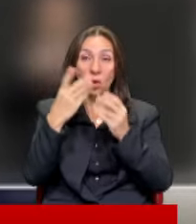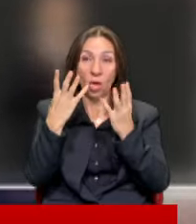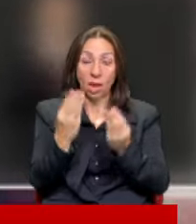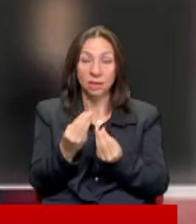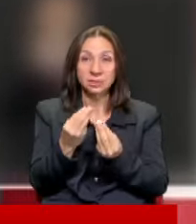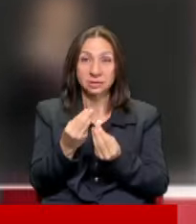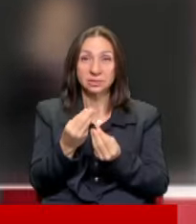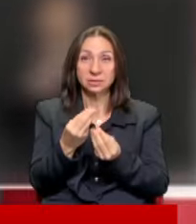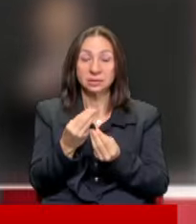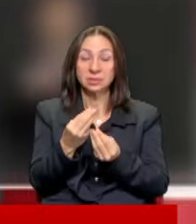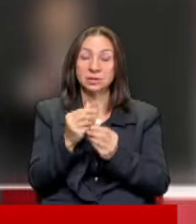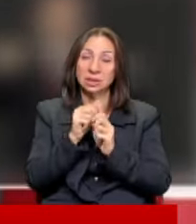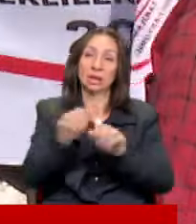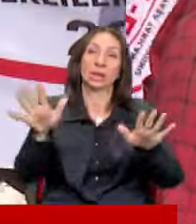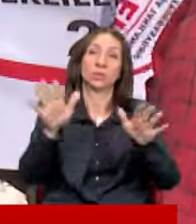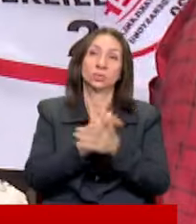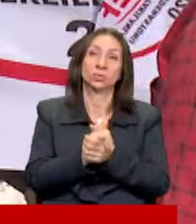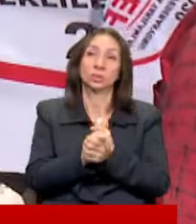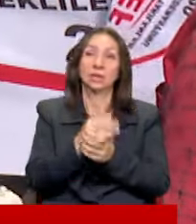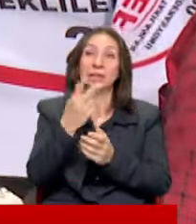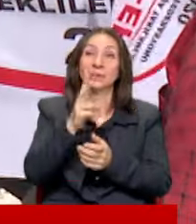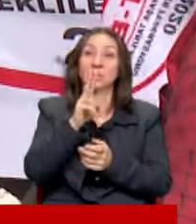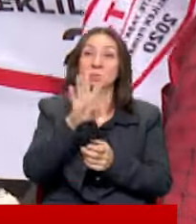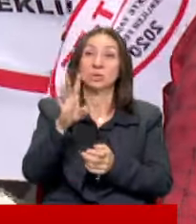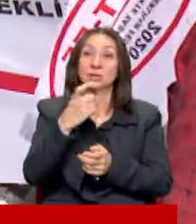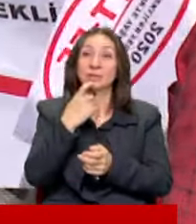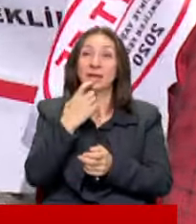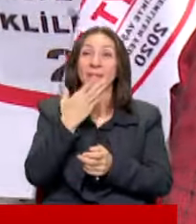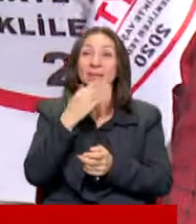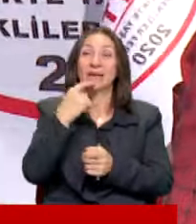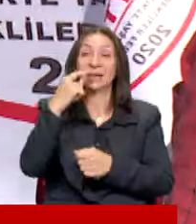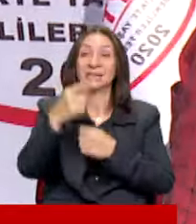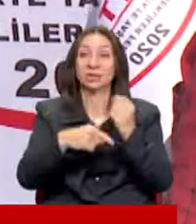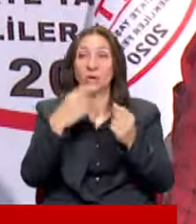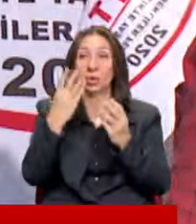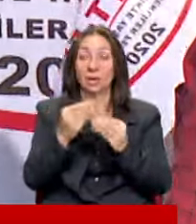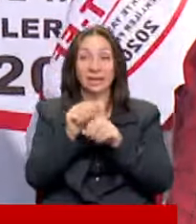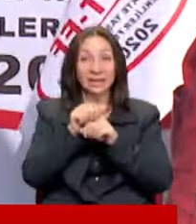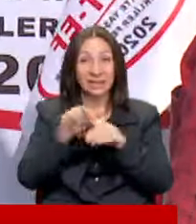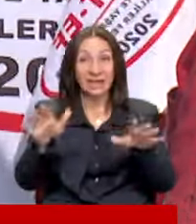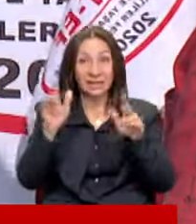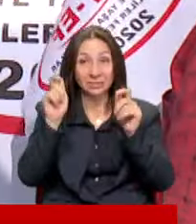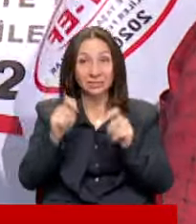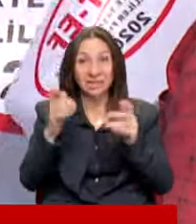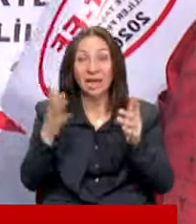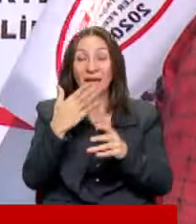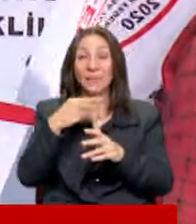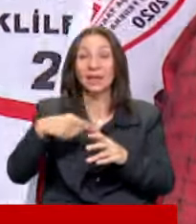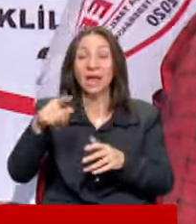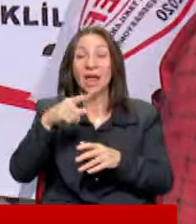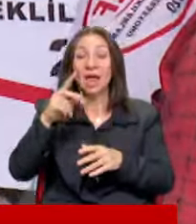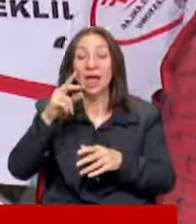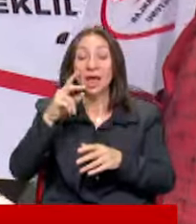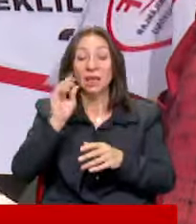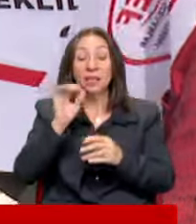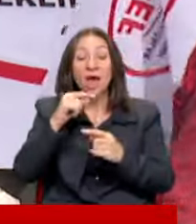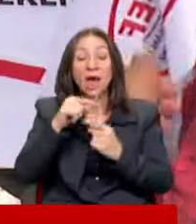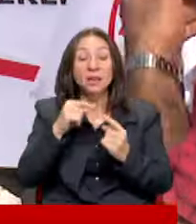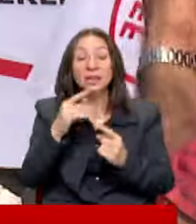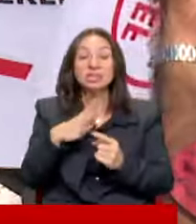olarak ilan ediyoruz 2024 yılı emekliler yılı olarak ilan edilse de emekliler aradıklarını